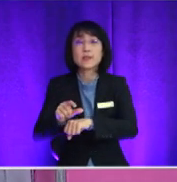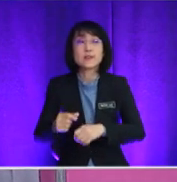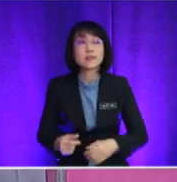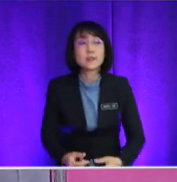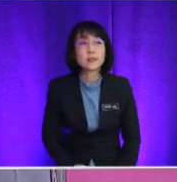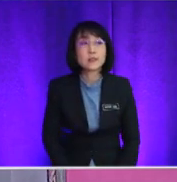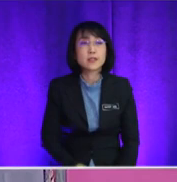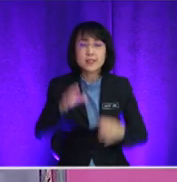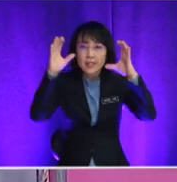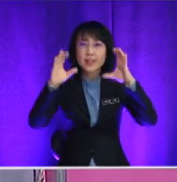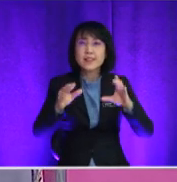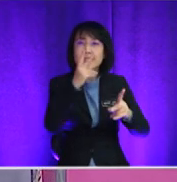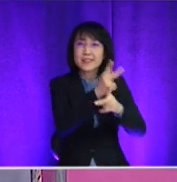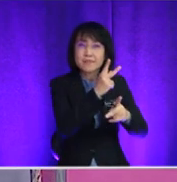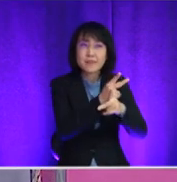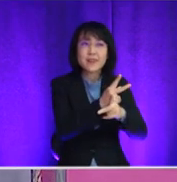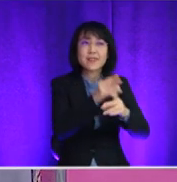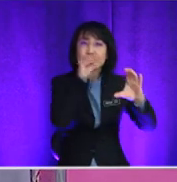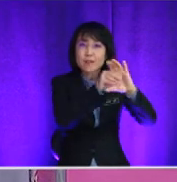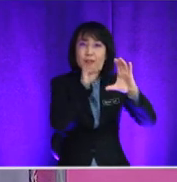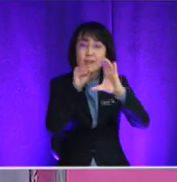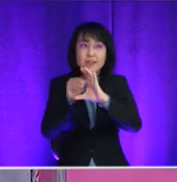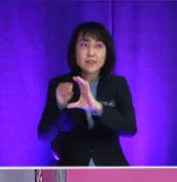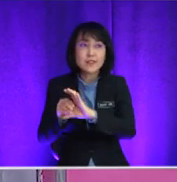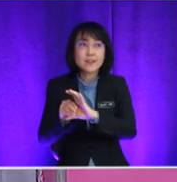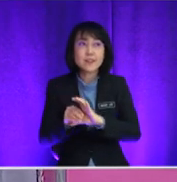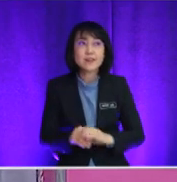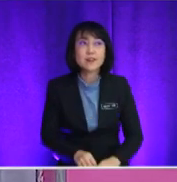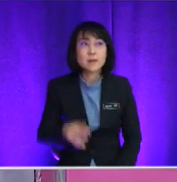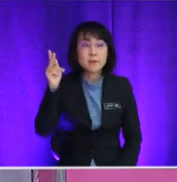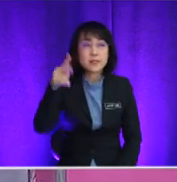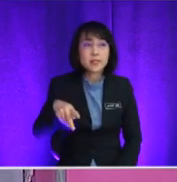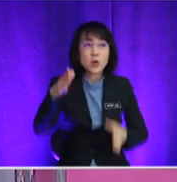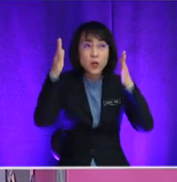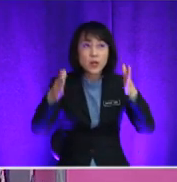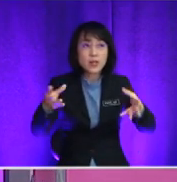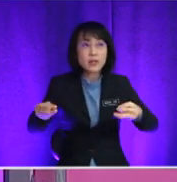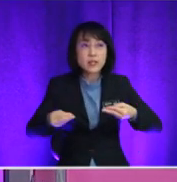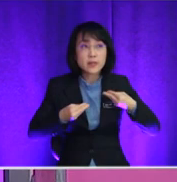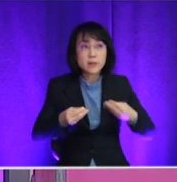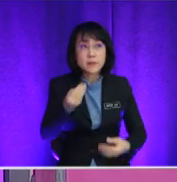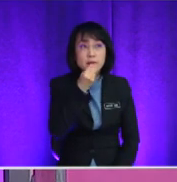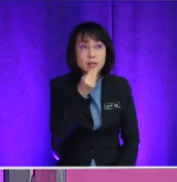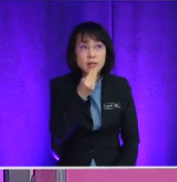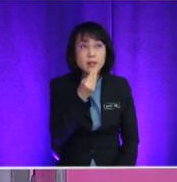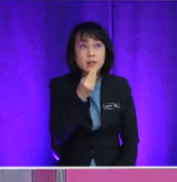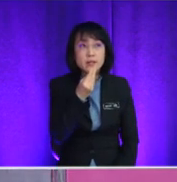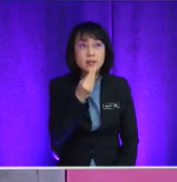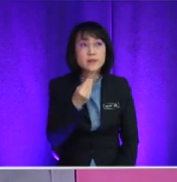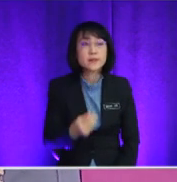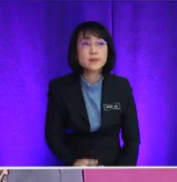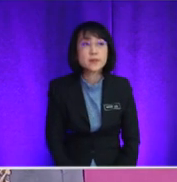pastikan oke orang yang menerima barang makanan yang tidak menyedihkan